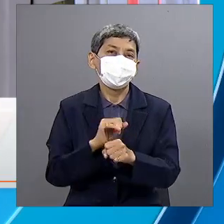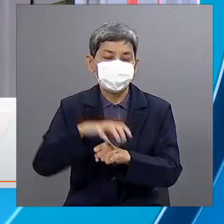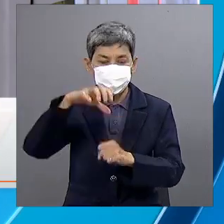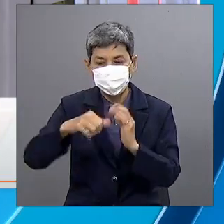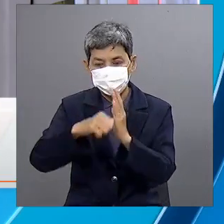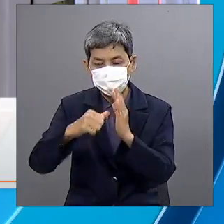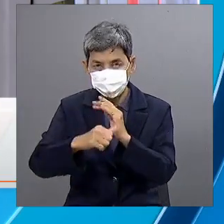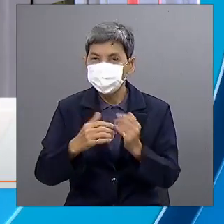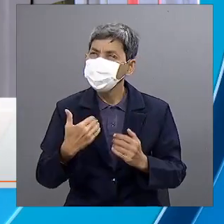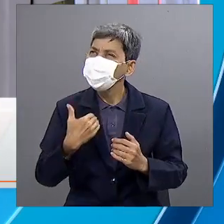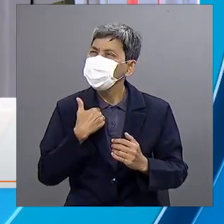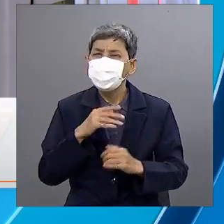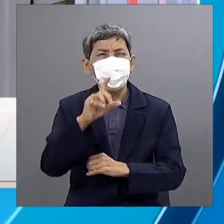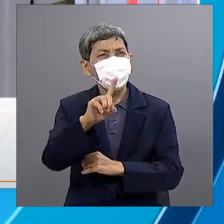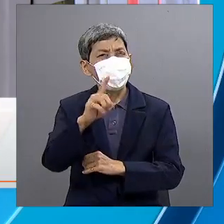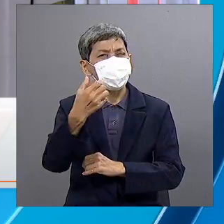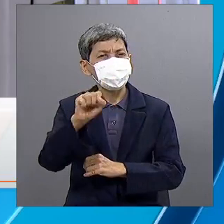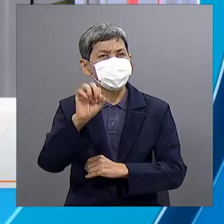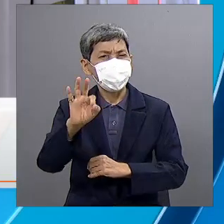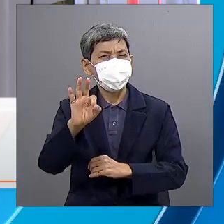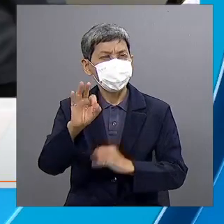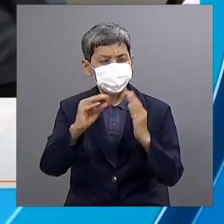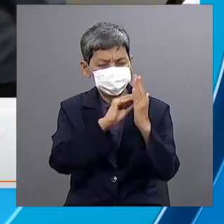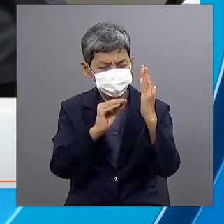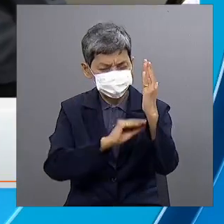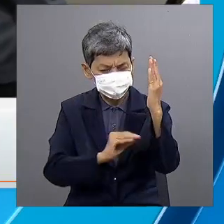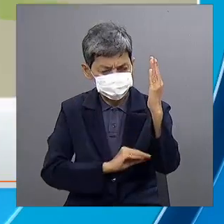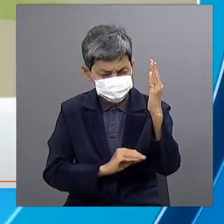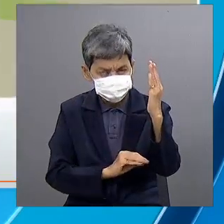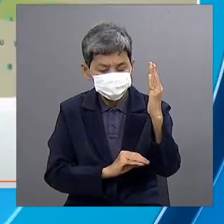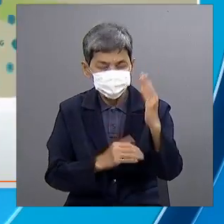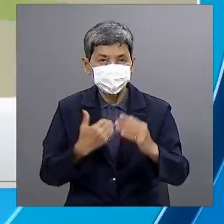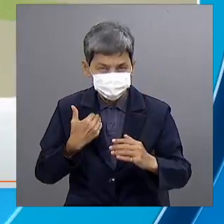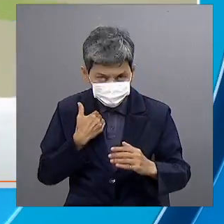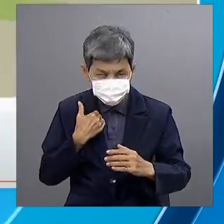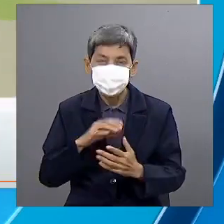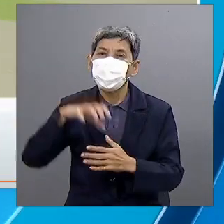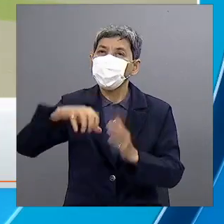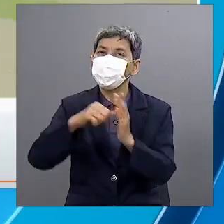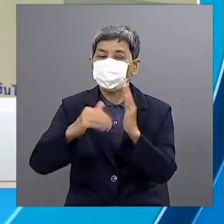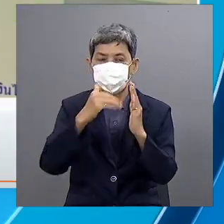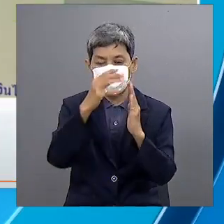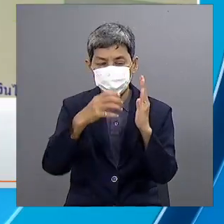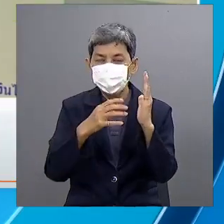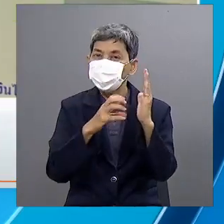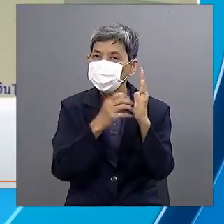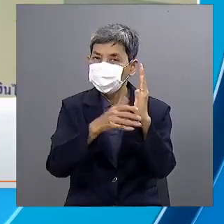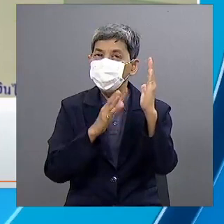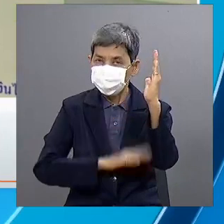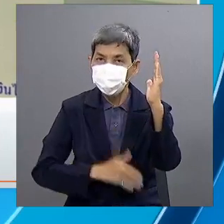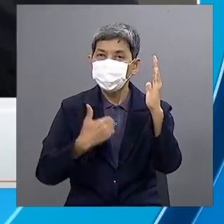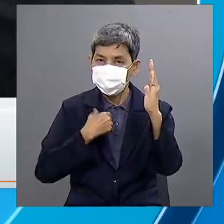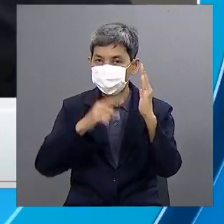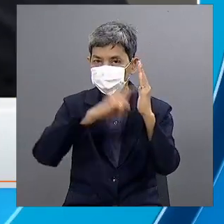งหมด119พื้นที่ทั่วประเทศนะคะนอกจากนั้นยังมีสำนักงานสรรพากรภาคอีกนะคะ12ภาคทั่วประเทศ